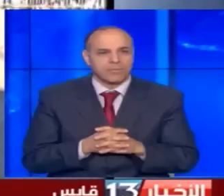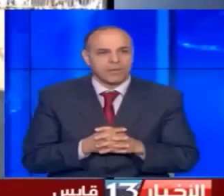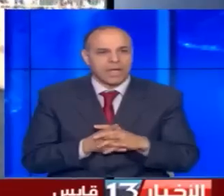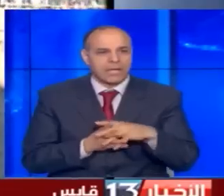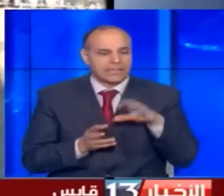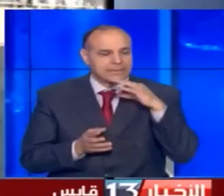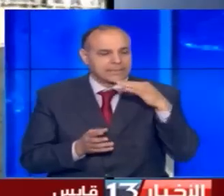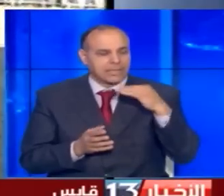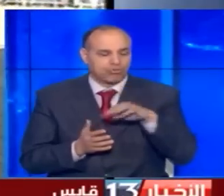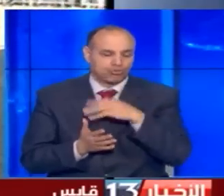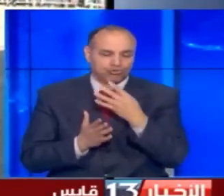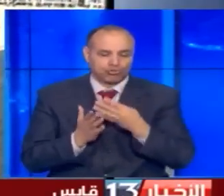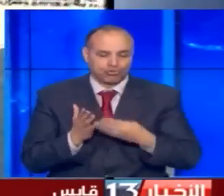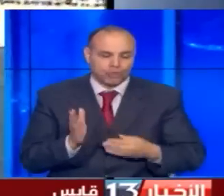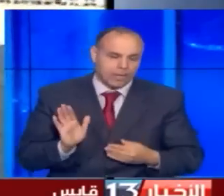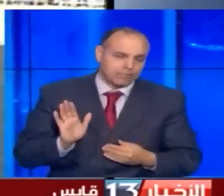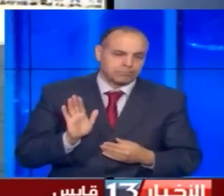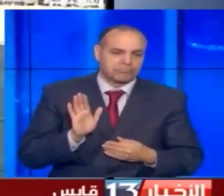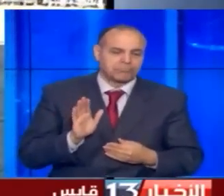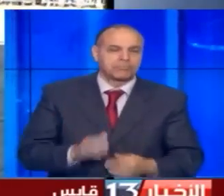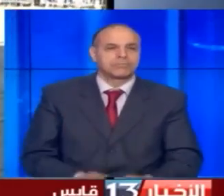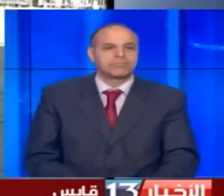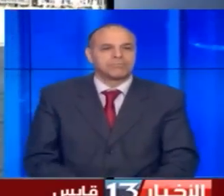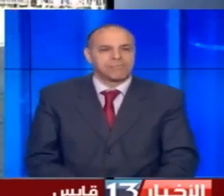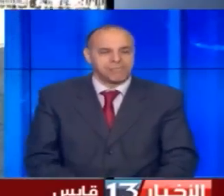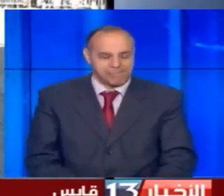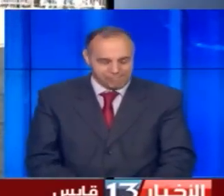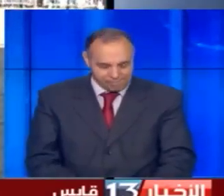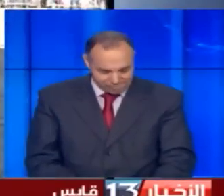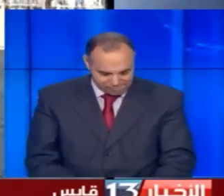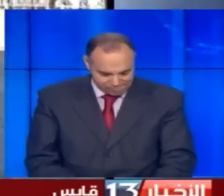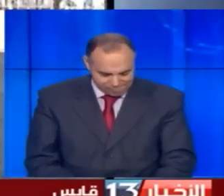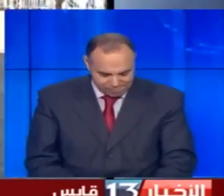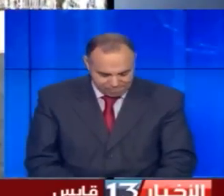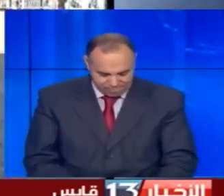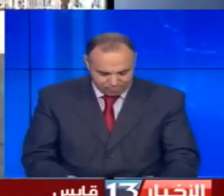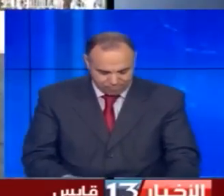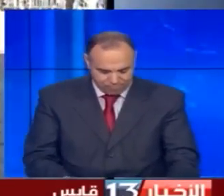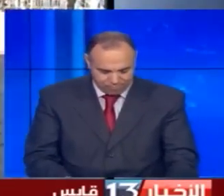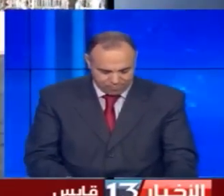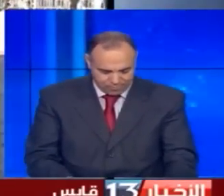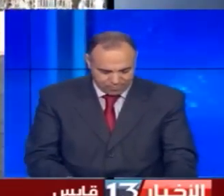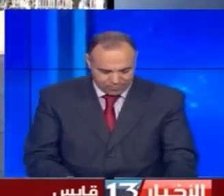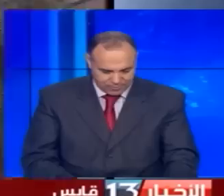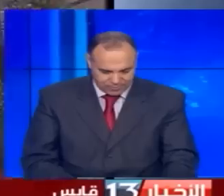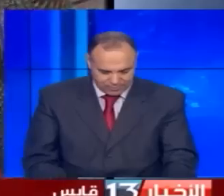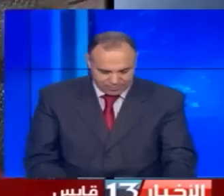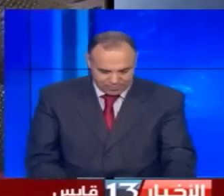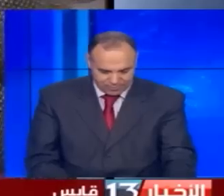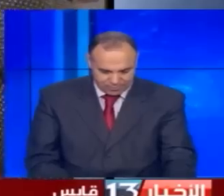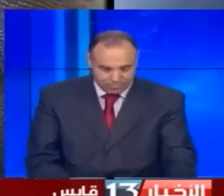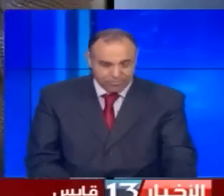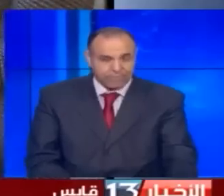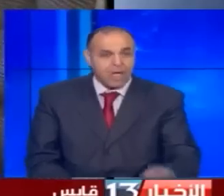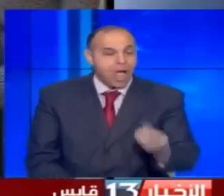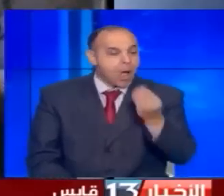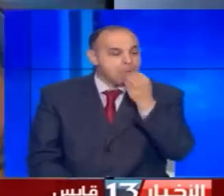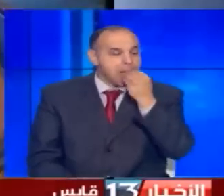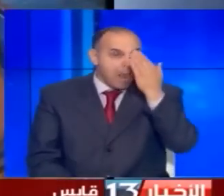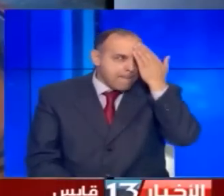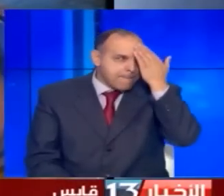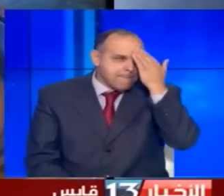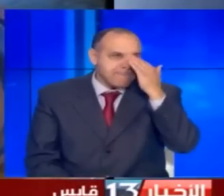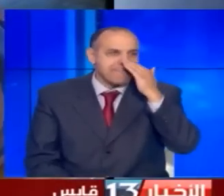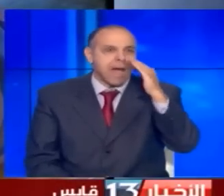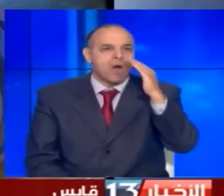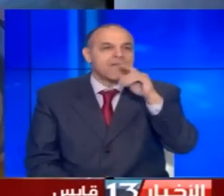فني مارس الدرة وشعبها المتهني ربي كرمها بنعمته مجزاها. الأكلة الشعبية